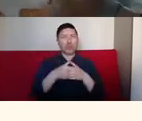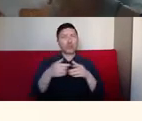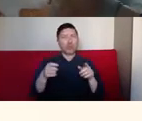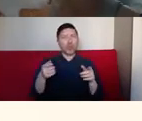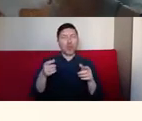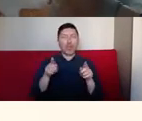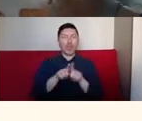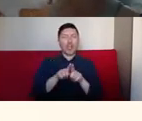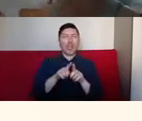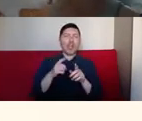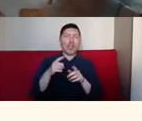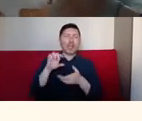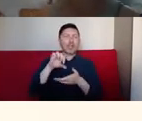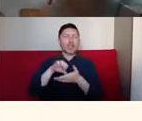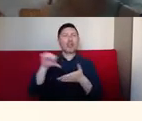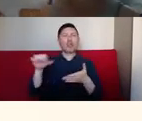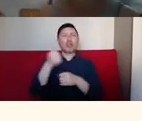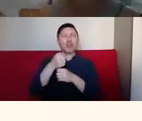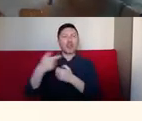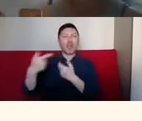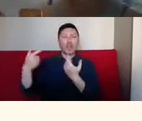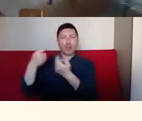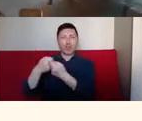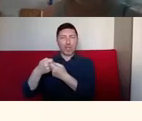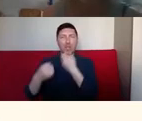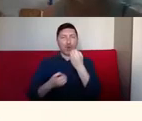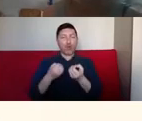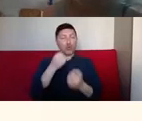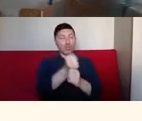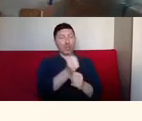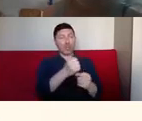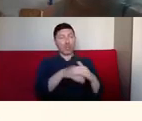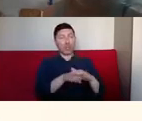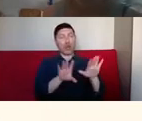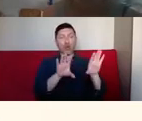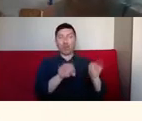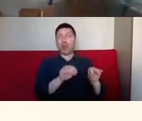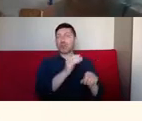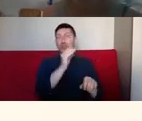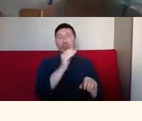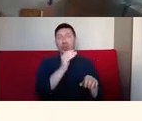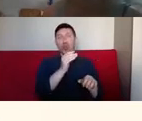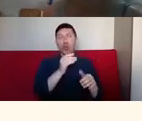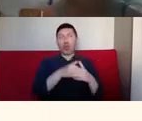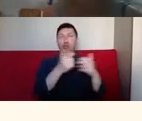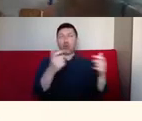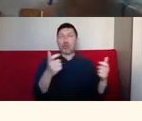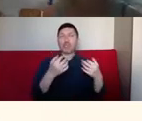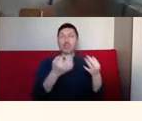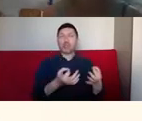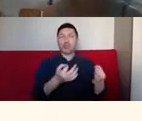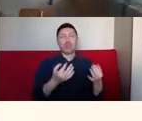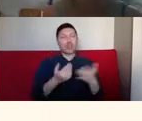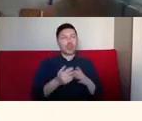ordinaire, que ce soit dans le secteur privé ou public, pour, par exemple, une adaptation de poste de travail, une prime, du tutorat,